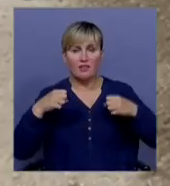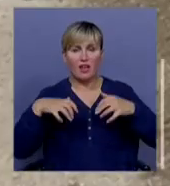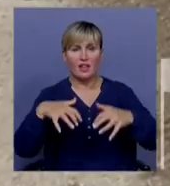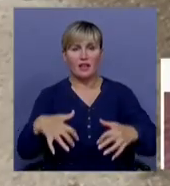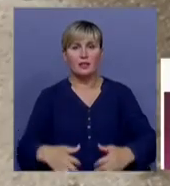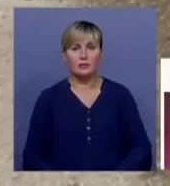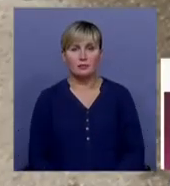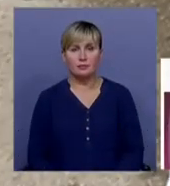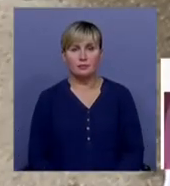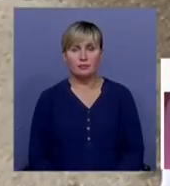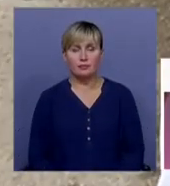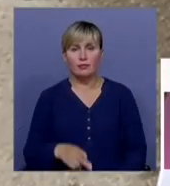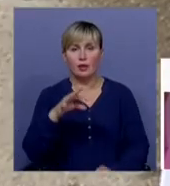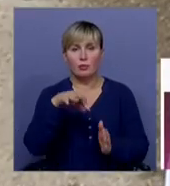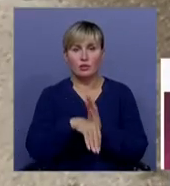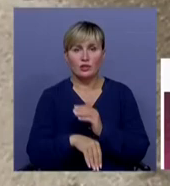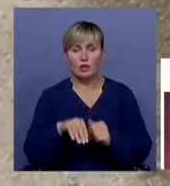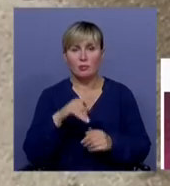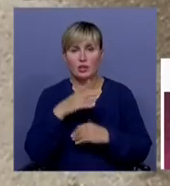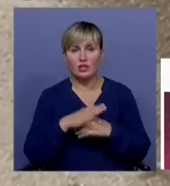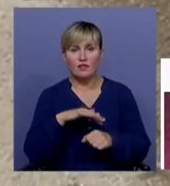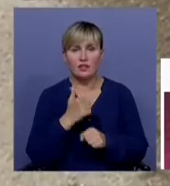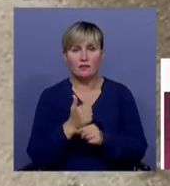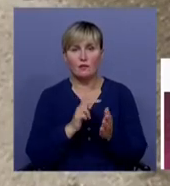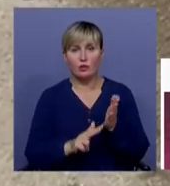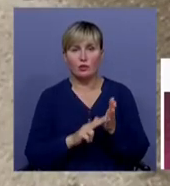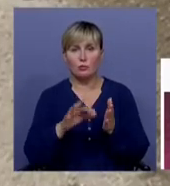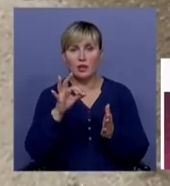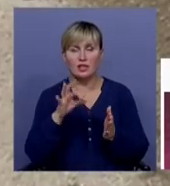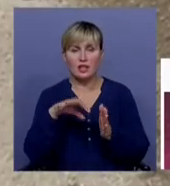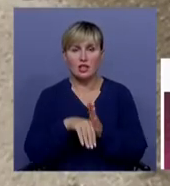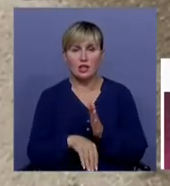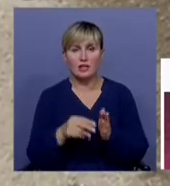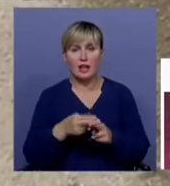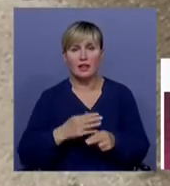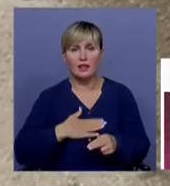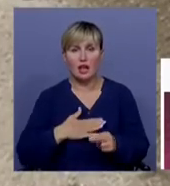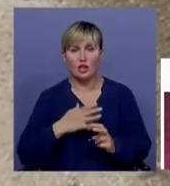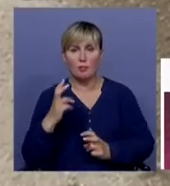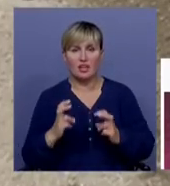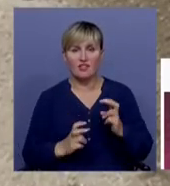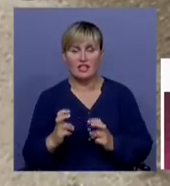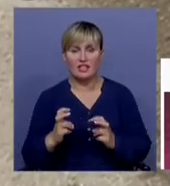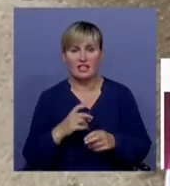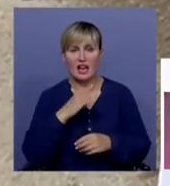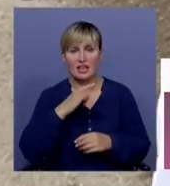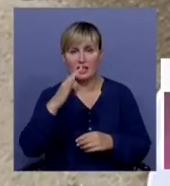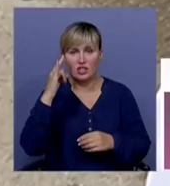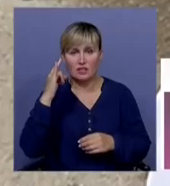По кат-содержанию почти в основном 80% содержания – это наших производителей